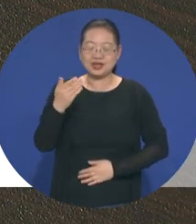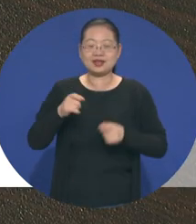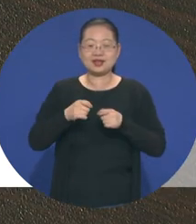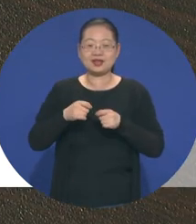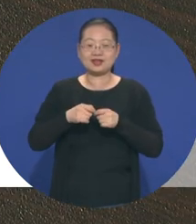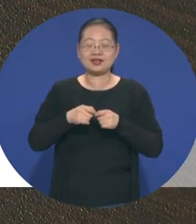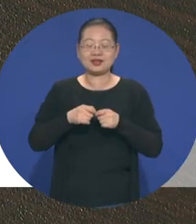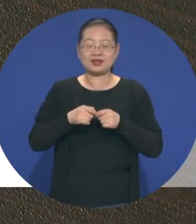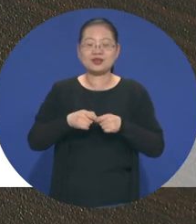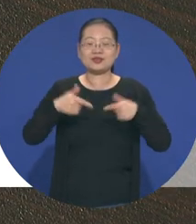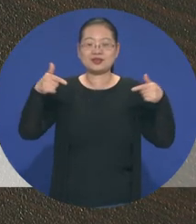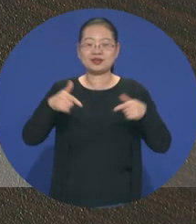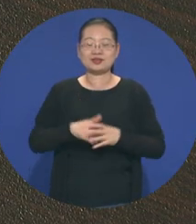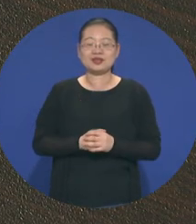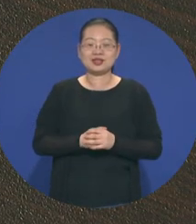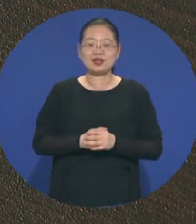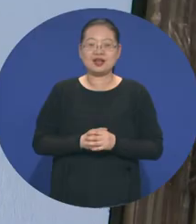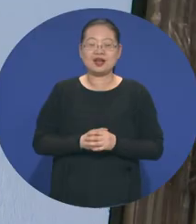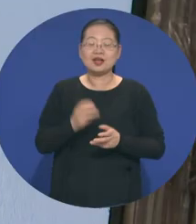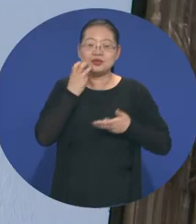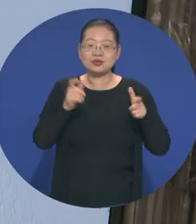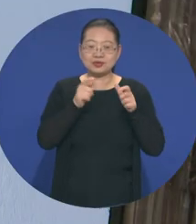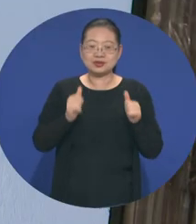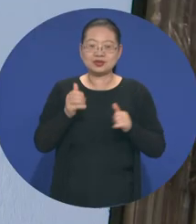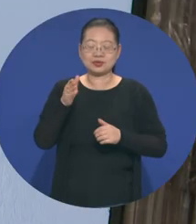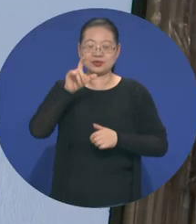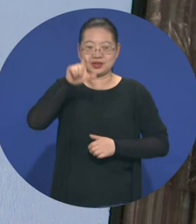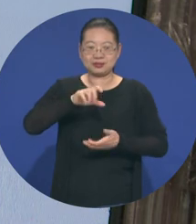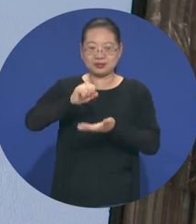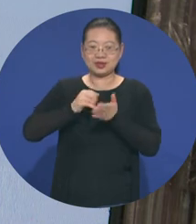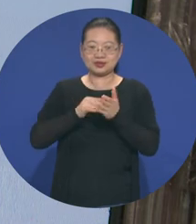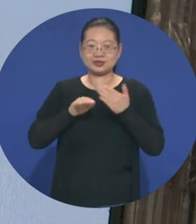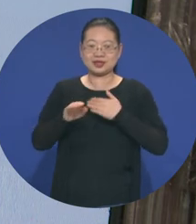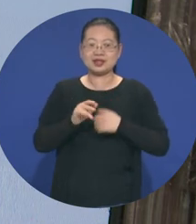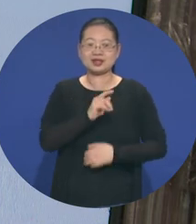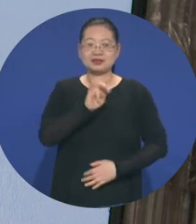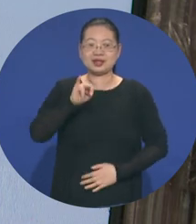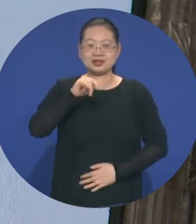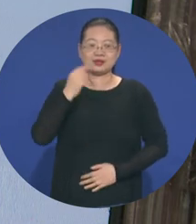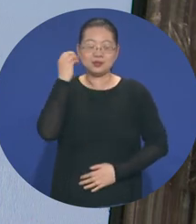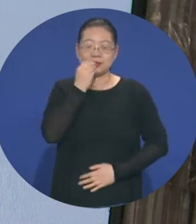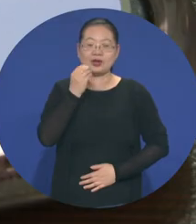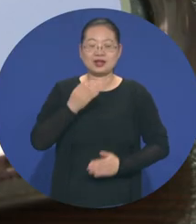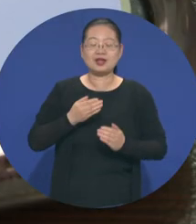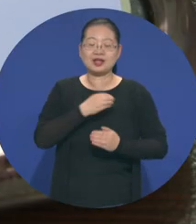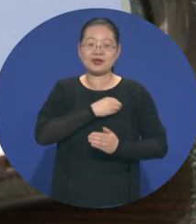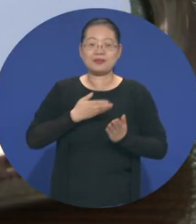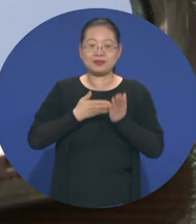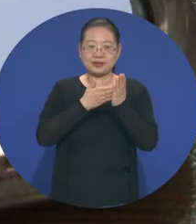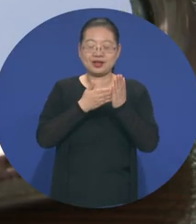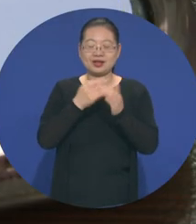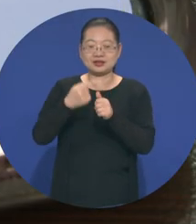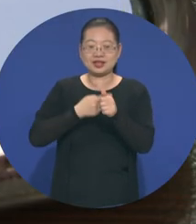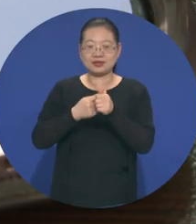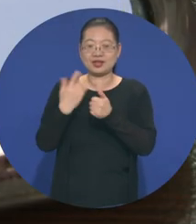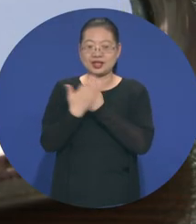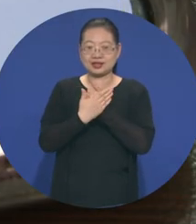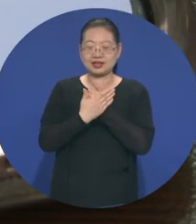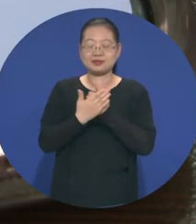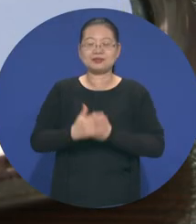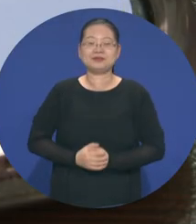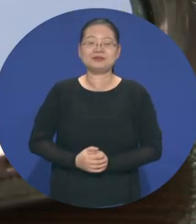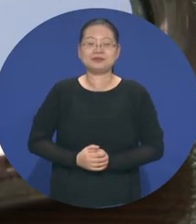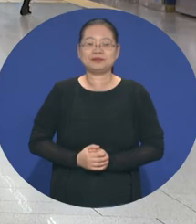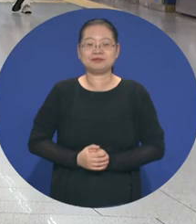늘렸습니다. 이용을 원하는 도민은 전용 카드를 발급받은 후 K패스 홈페이지에서 회원 가입하면 자동으로 혜택을 받을